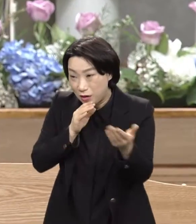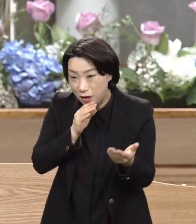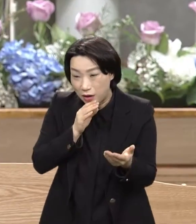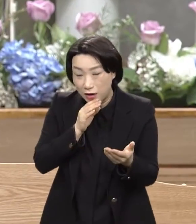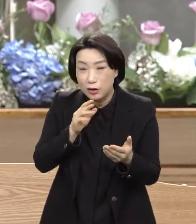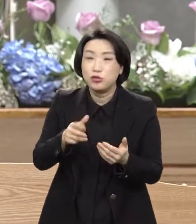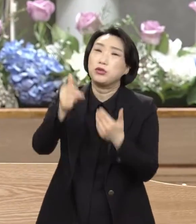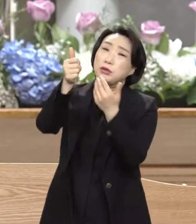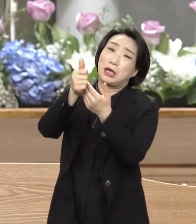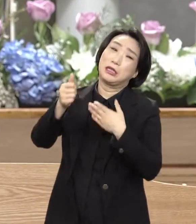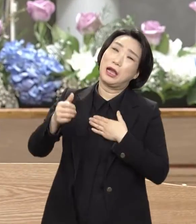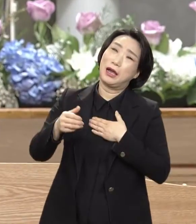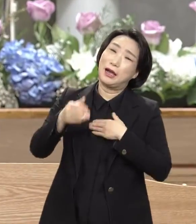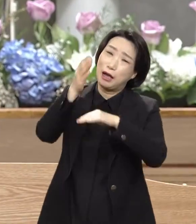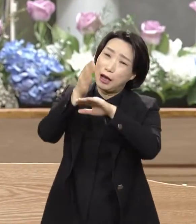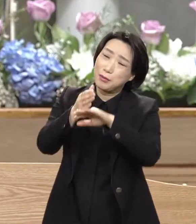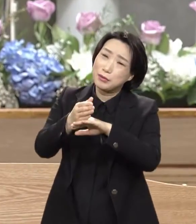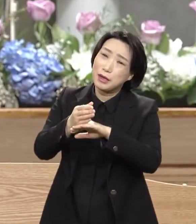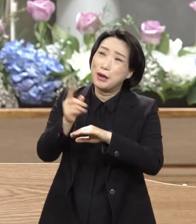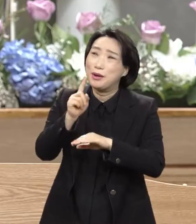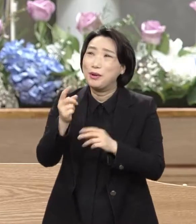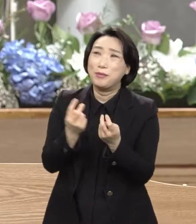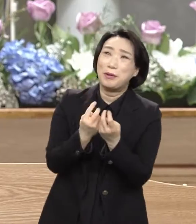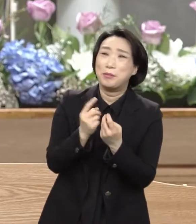우린 주님 앞에 어떻게 감사할 것이냐,